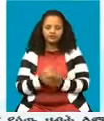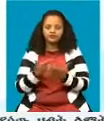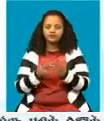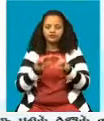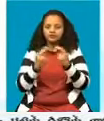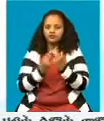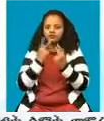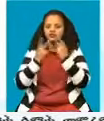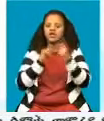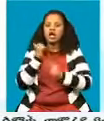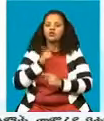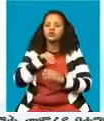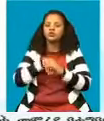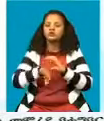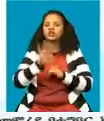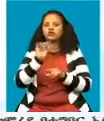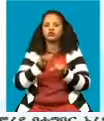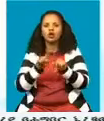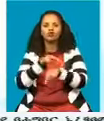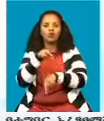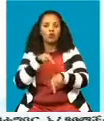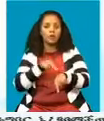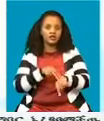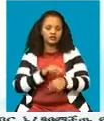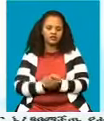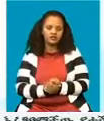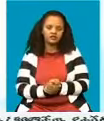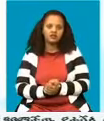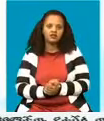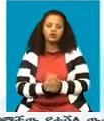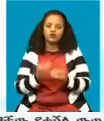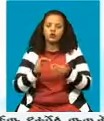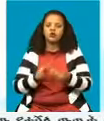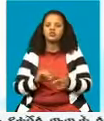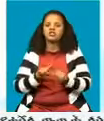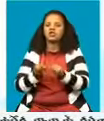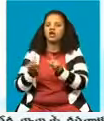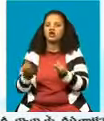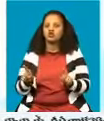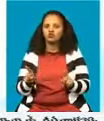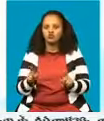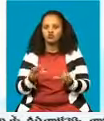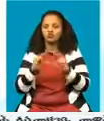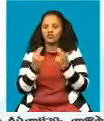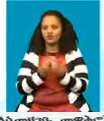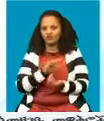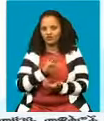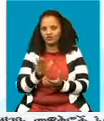ቡድን የጎበኘው ሐዋሳ ውስጥ የሚገኙ የተለያዩ ተቋማትን ቢሆንም በተለያዩ ቡድኖች